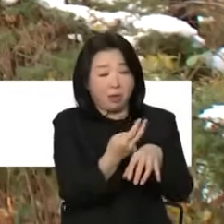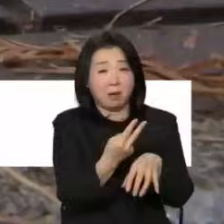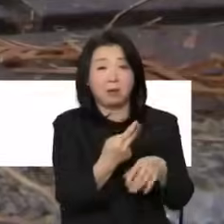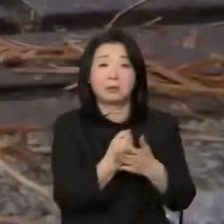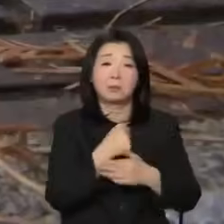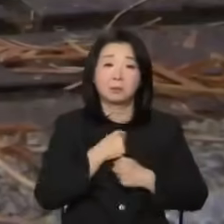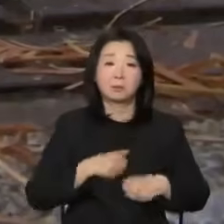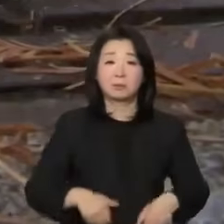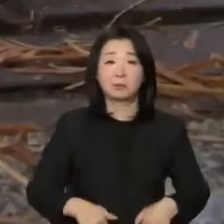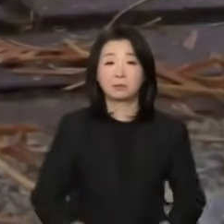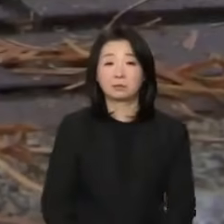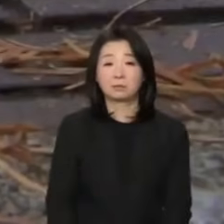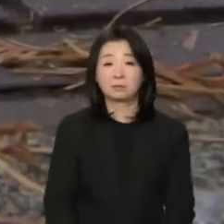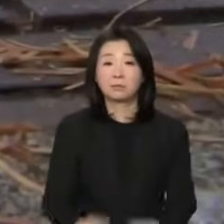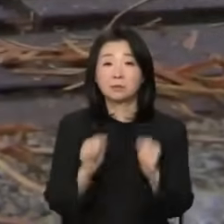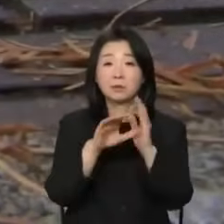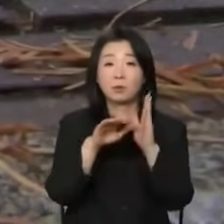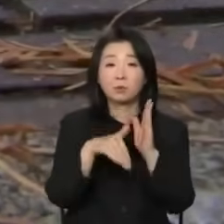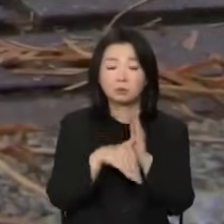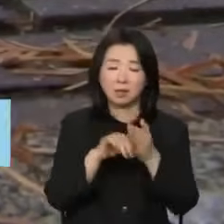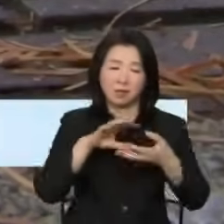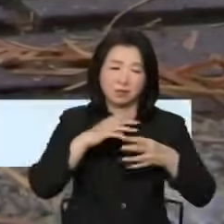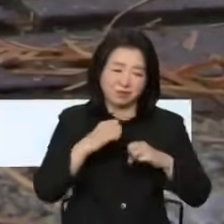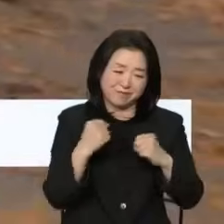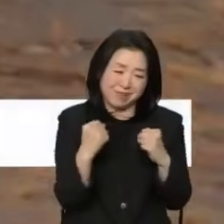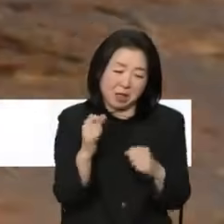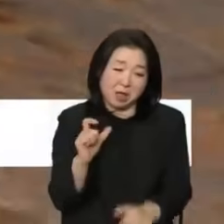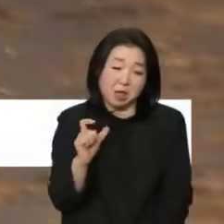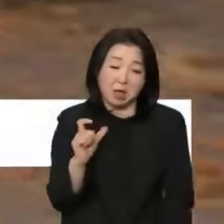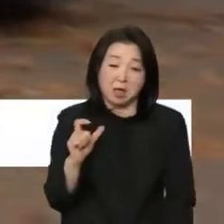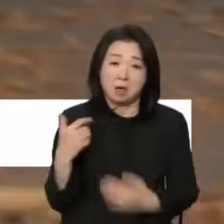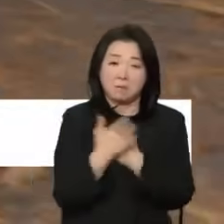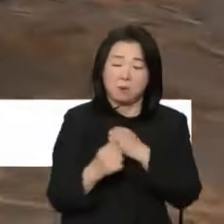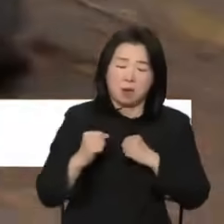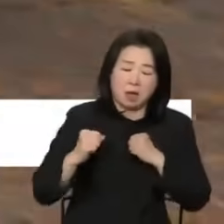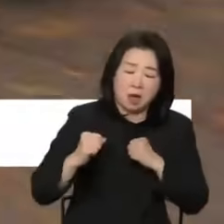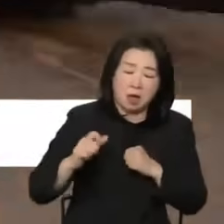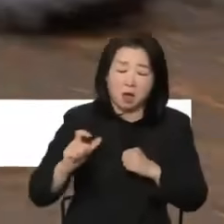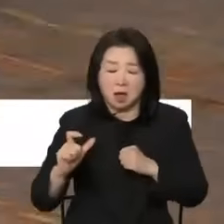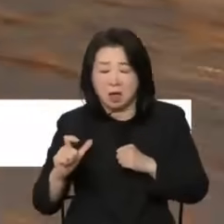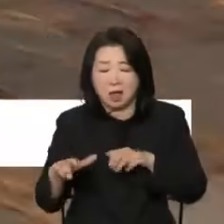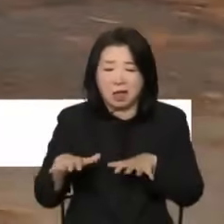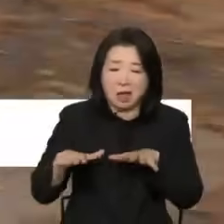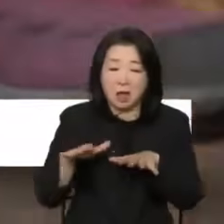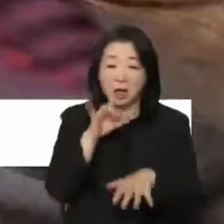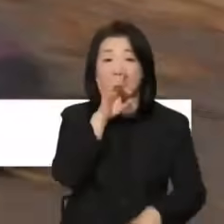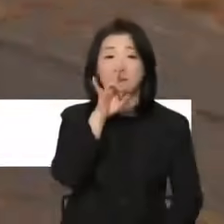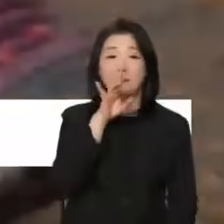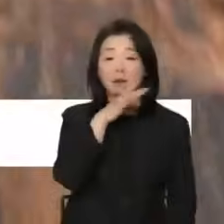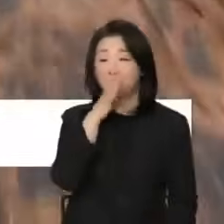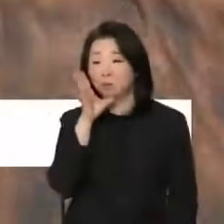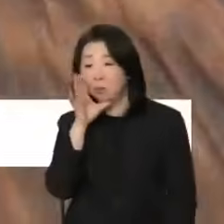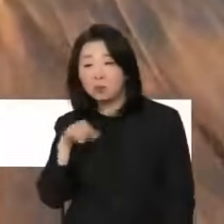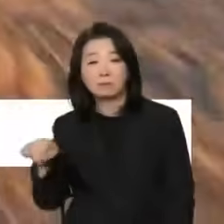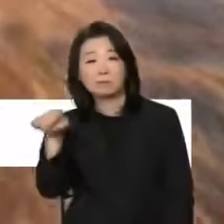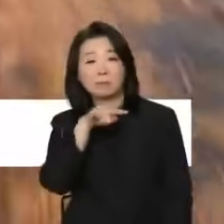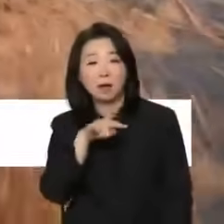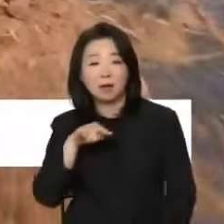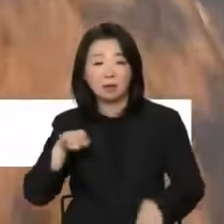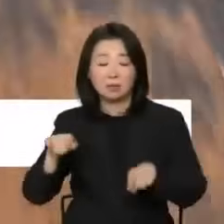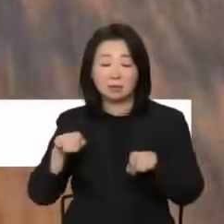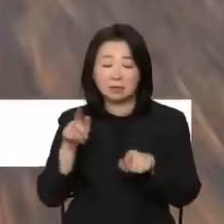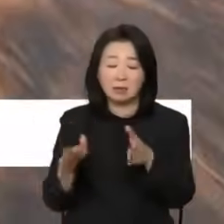돼요. 겨울철엔 근육이 더 수축돼 몸의 움직임이 둔해지는데 특히 고령층은 길을 걷다